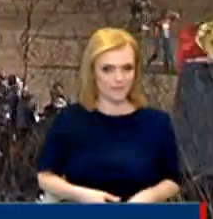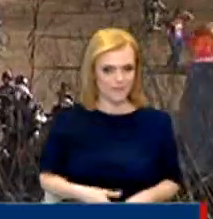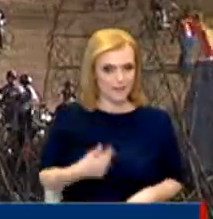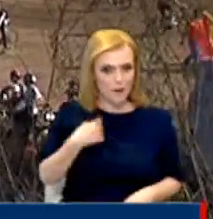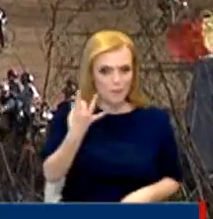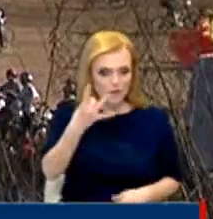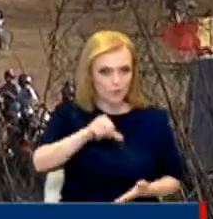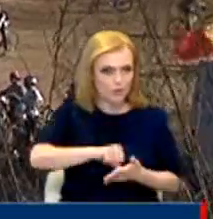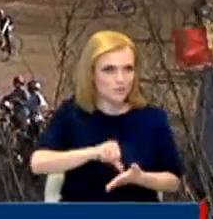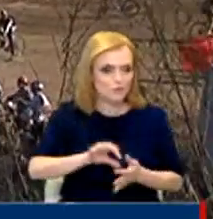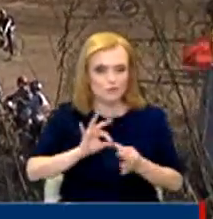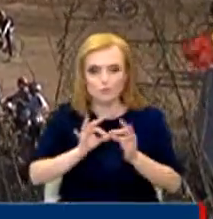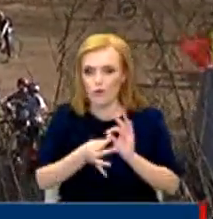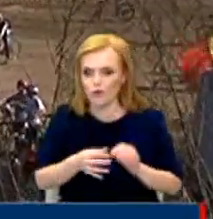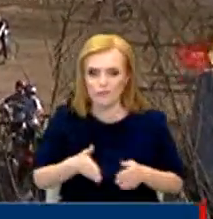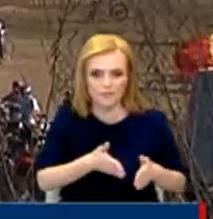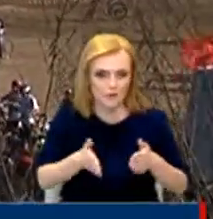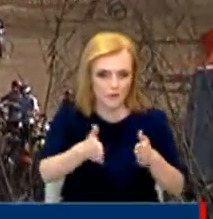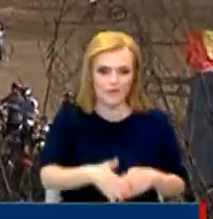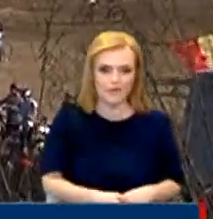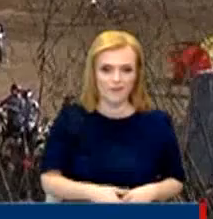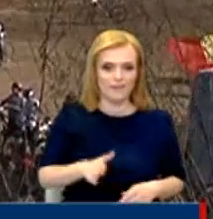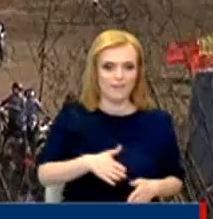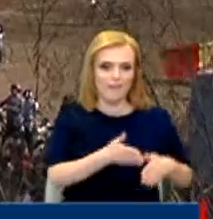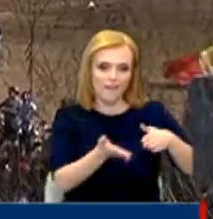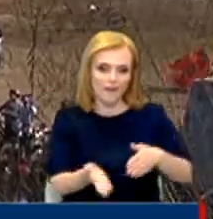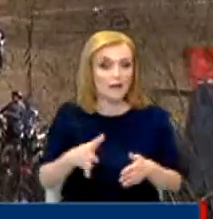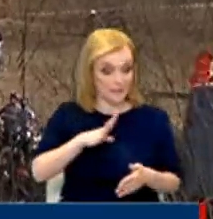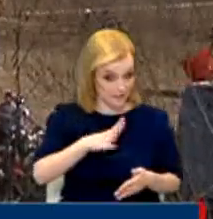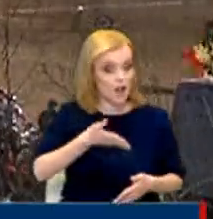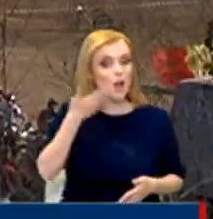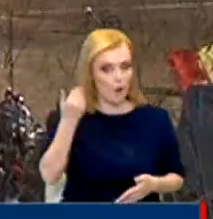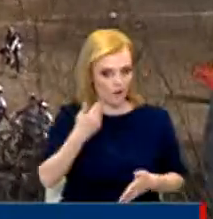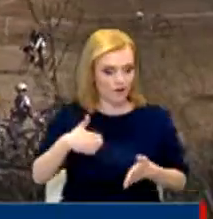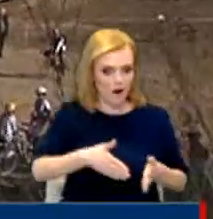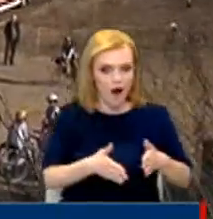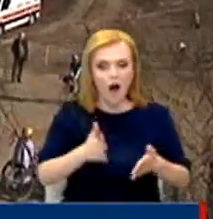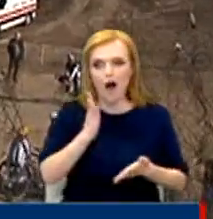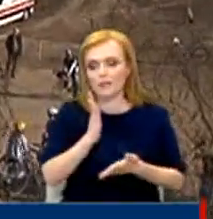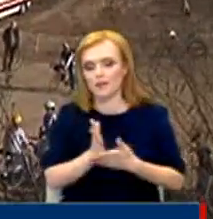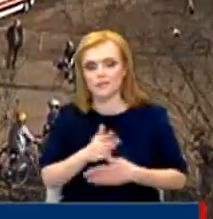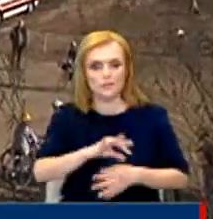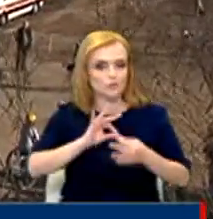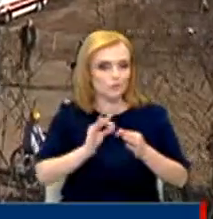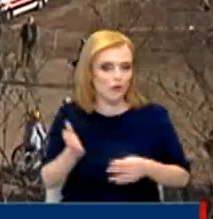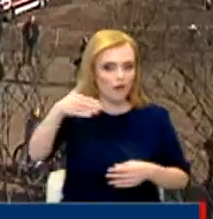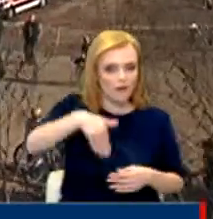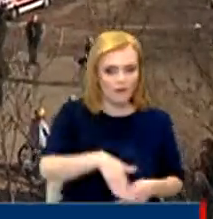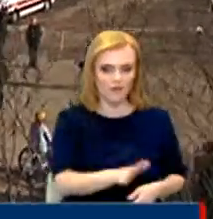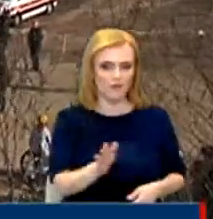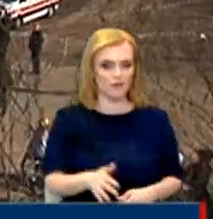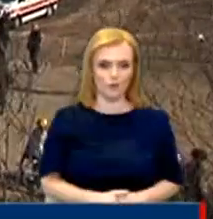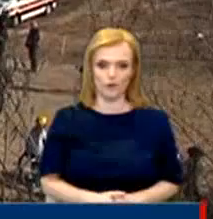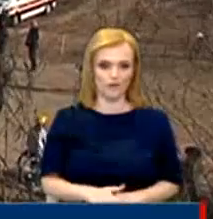de dificil. Sunt secții unde e destul de ușor să treci, dar